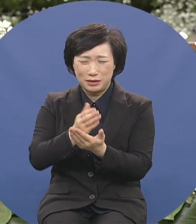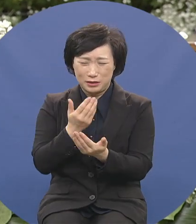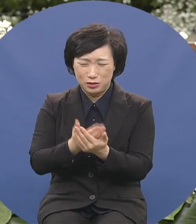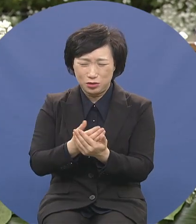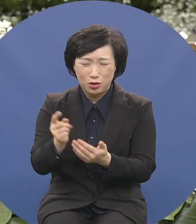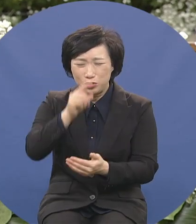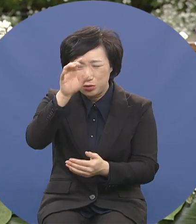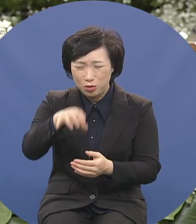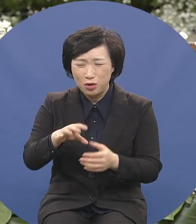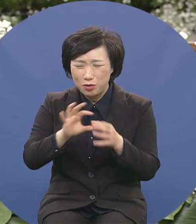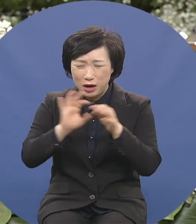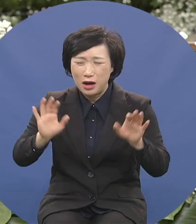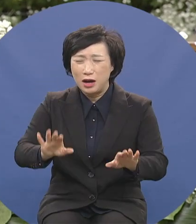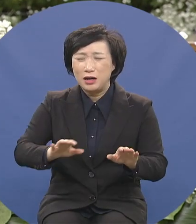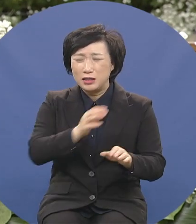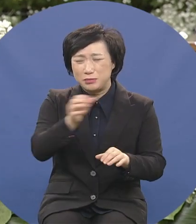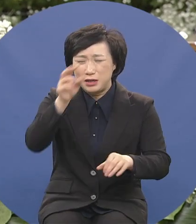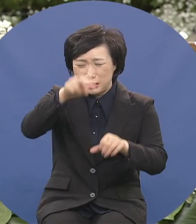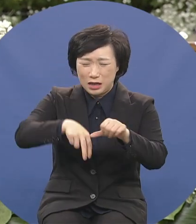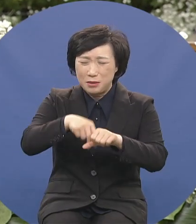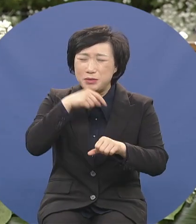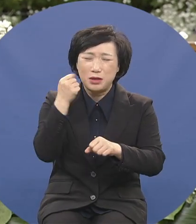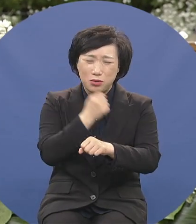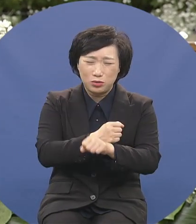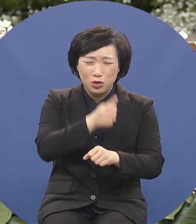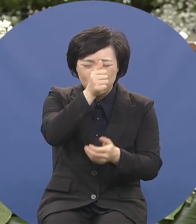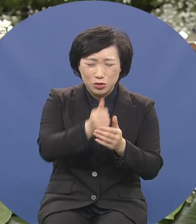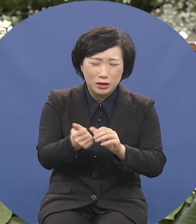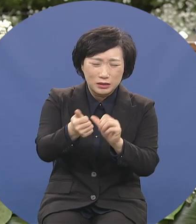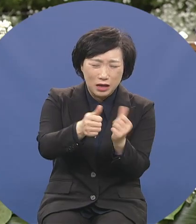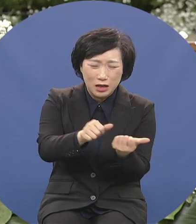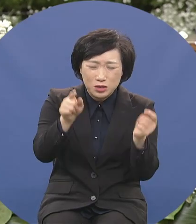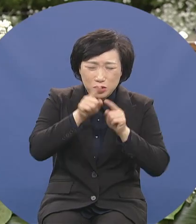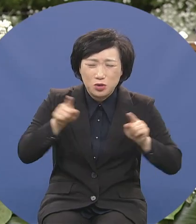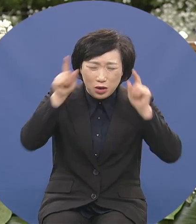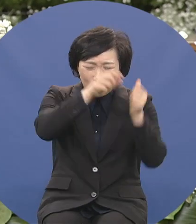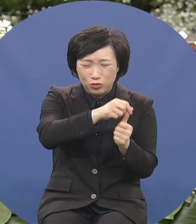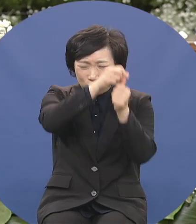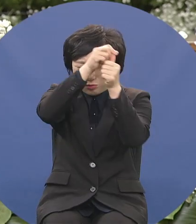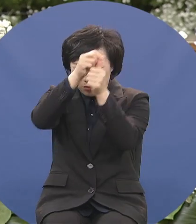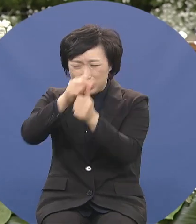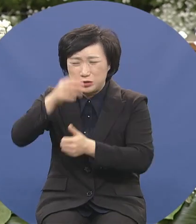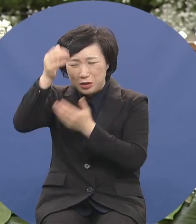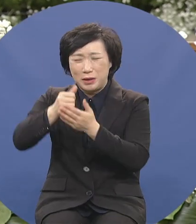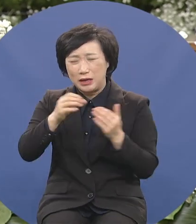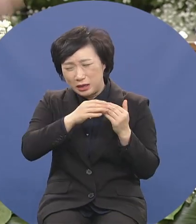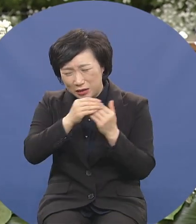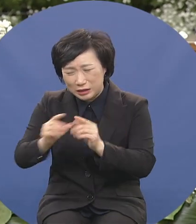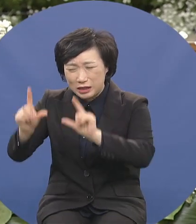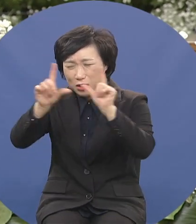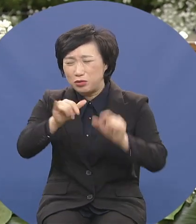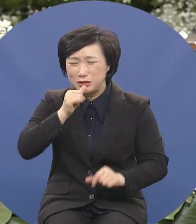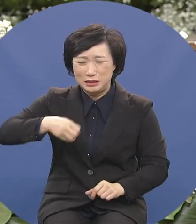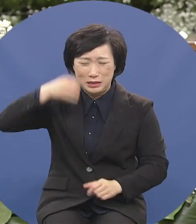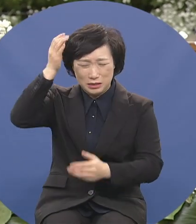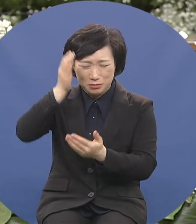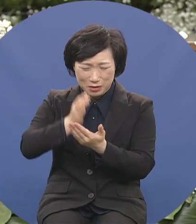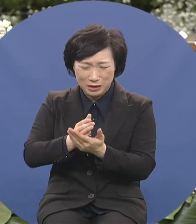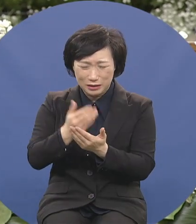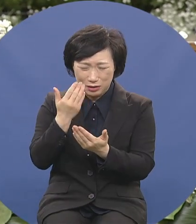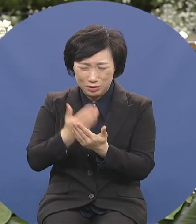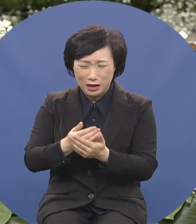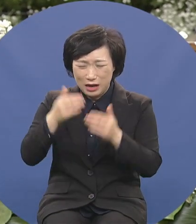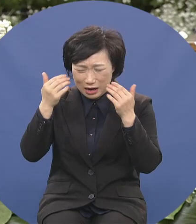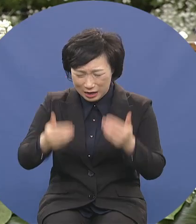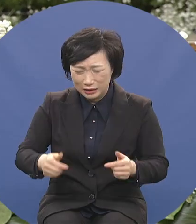십자가의 피공로로 죄와 사망과 지옥에서 구원받아 성령의 인도받아 살고 있음을 잊지 말게 하소서. 항상 함께 있음을